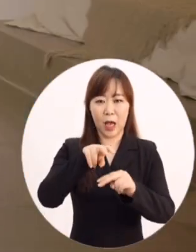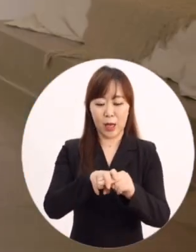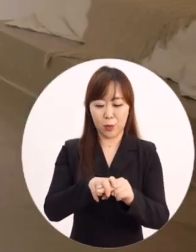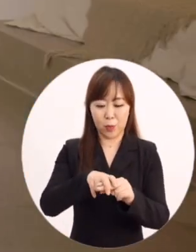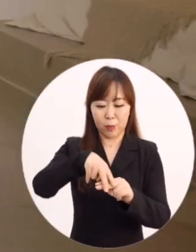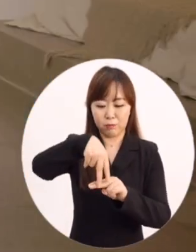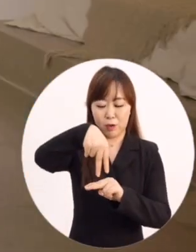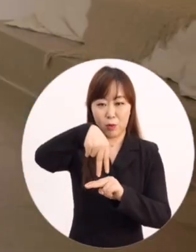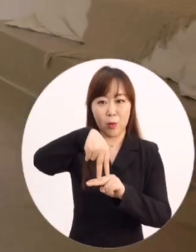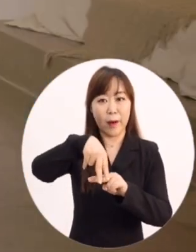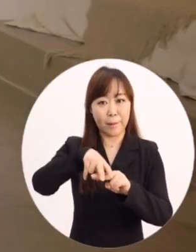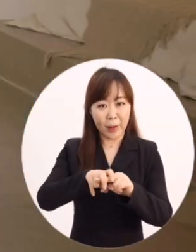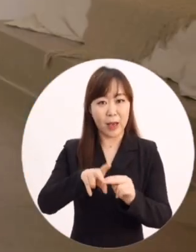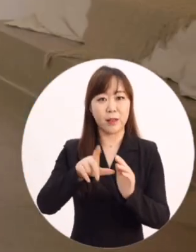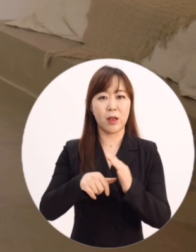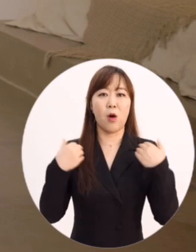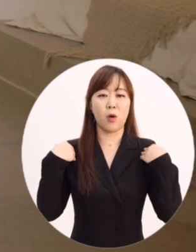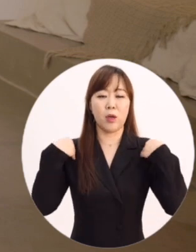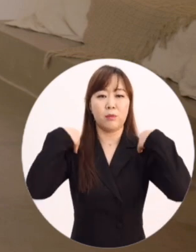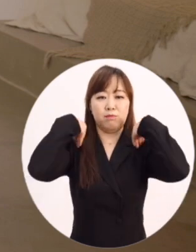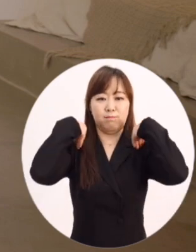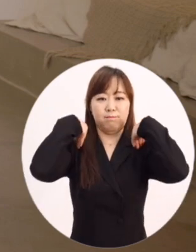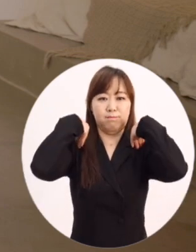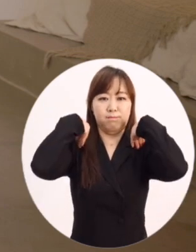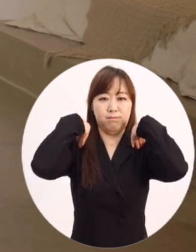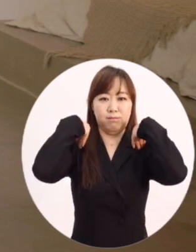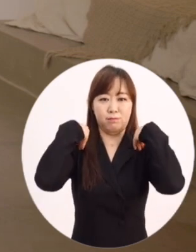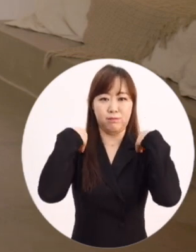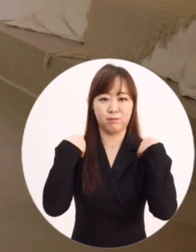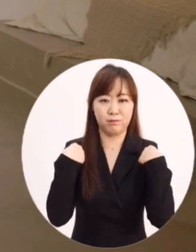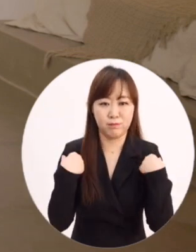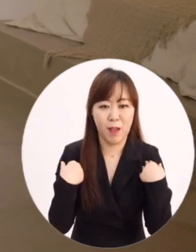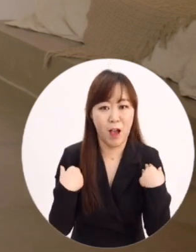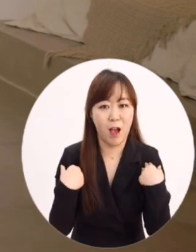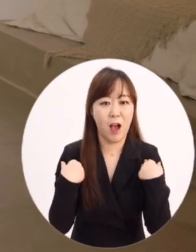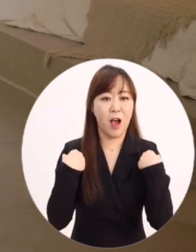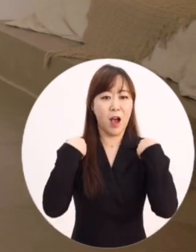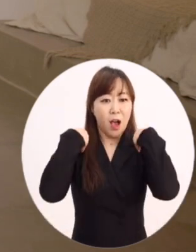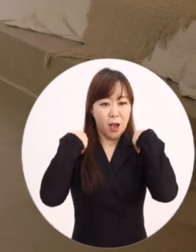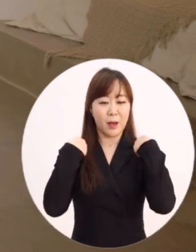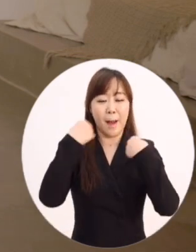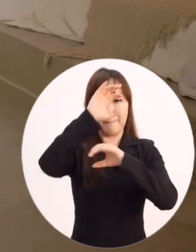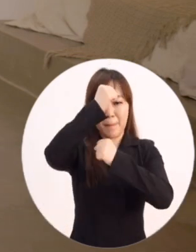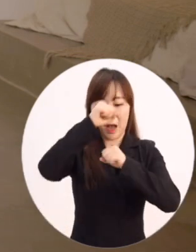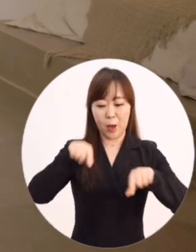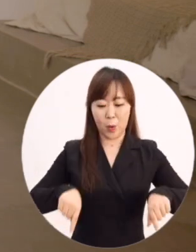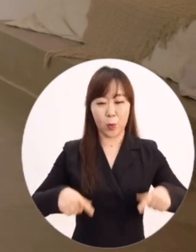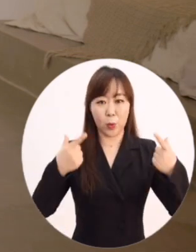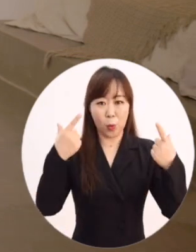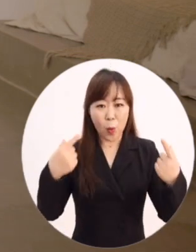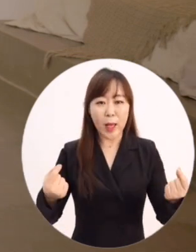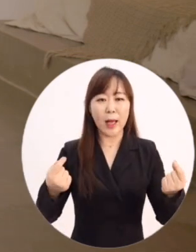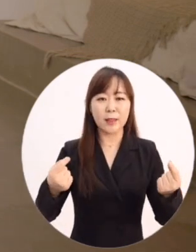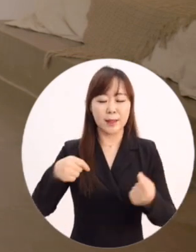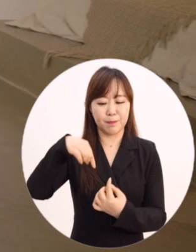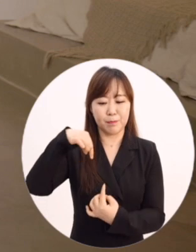앉고 설 때 어깨를 앞으로 이동하고 체중은 양발에 동일하게 전달되도록 합니다.